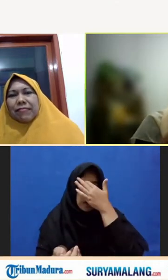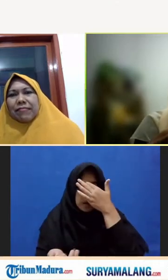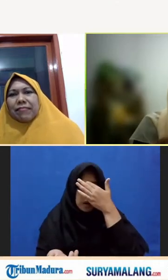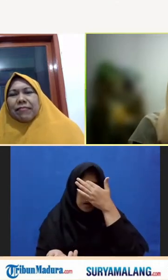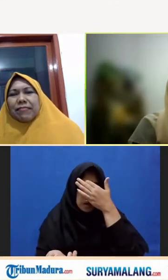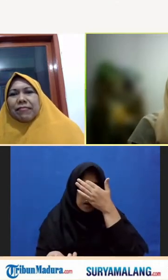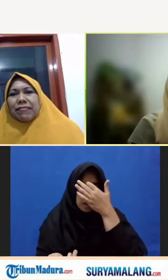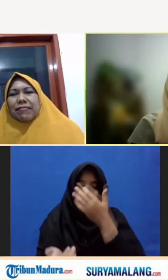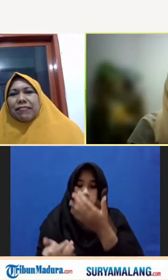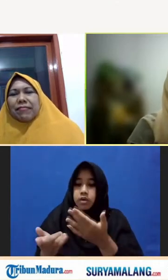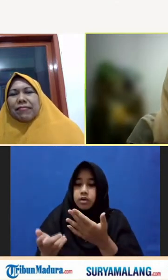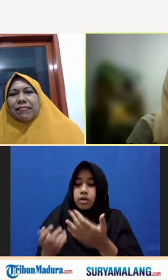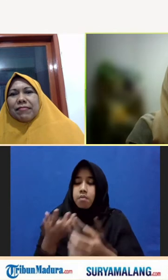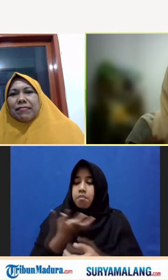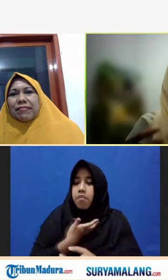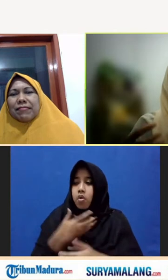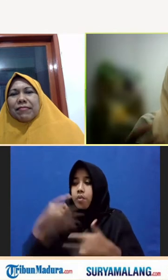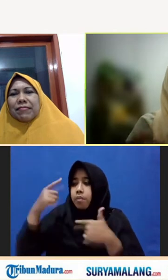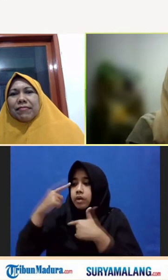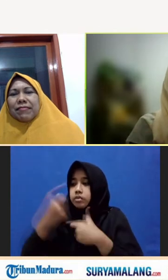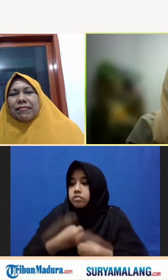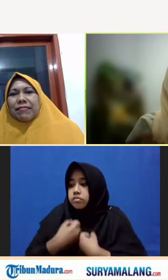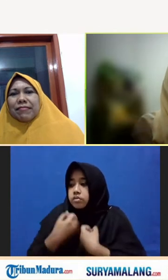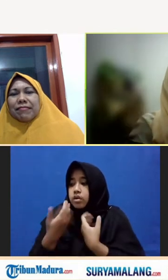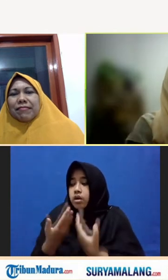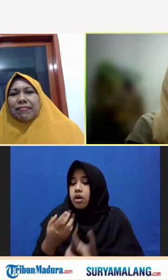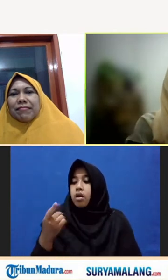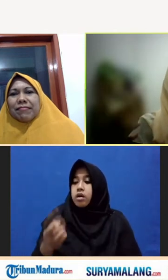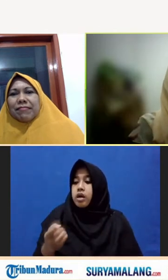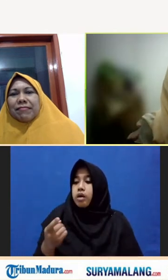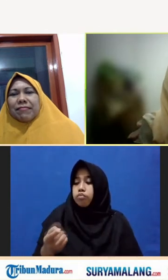karena mengutarakan